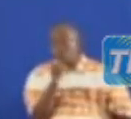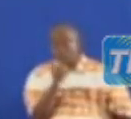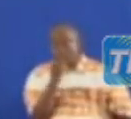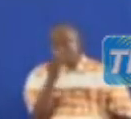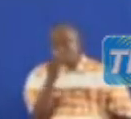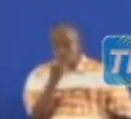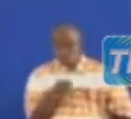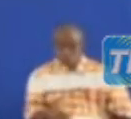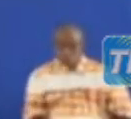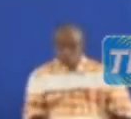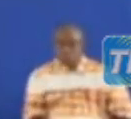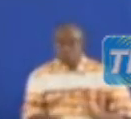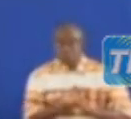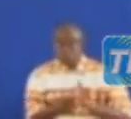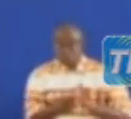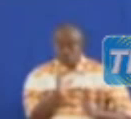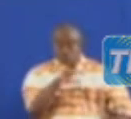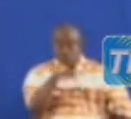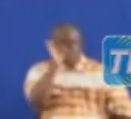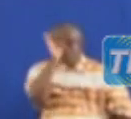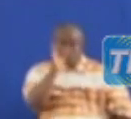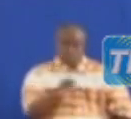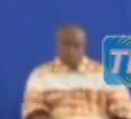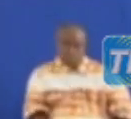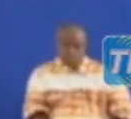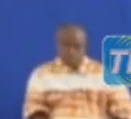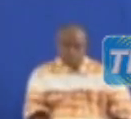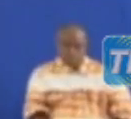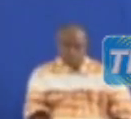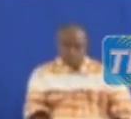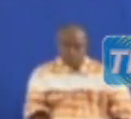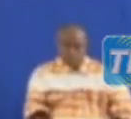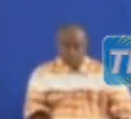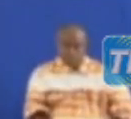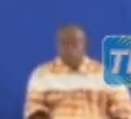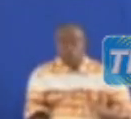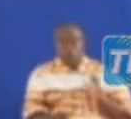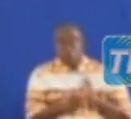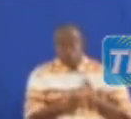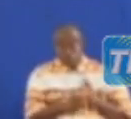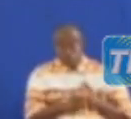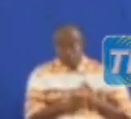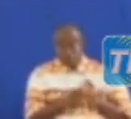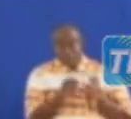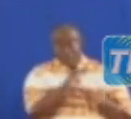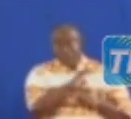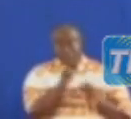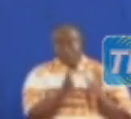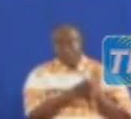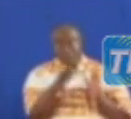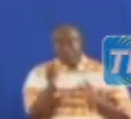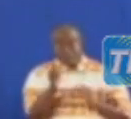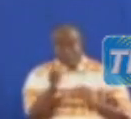93.3% ya wanafunzi waliochaguliwa. Na wanafunzi 90,898 sawa